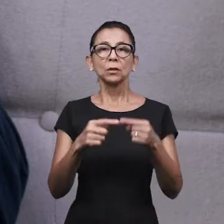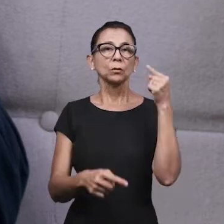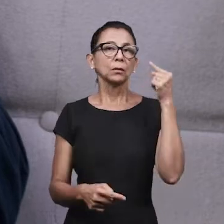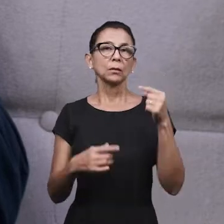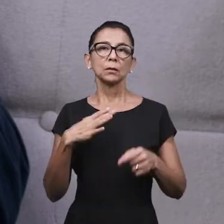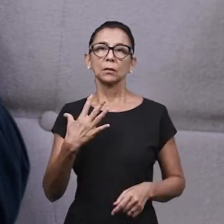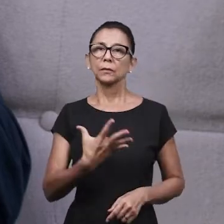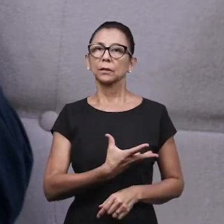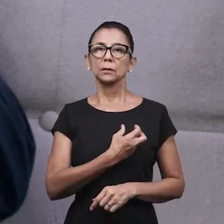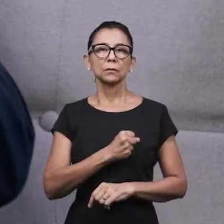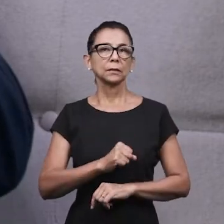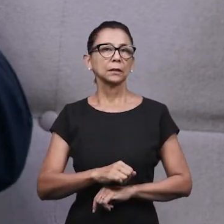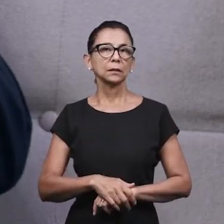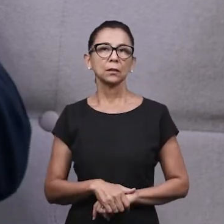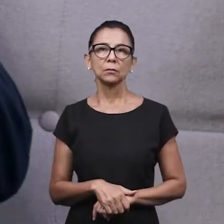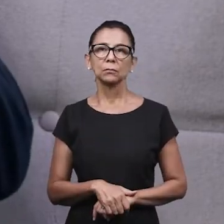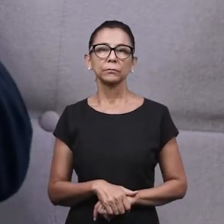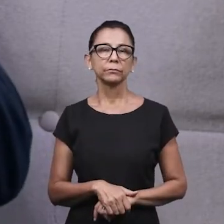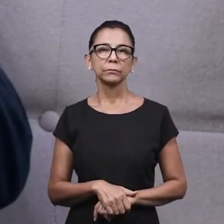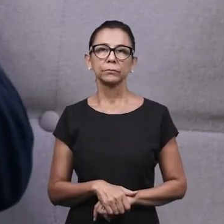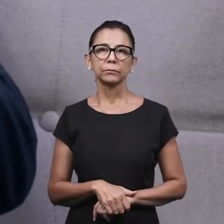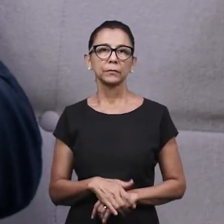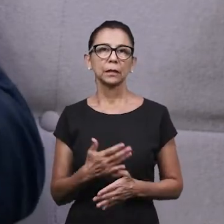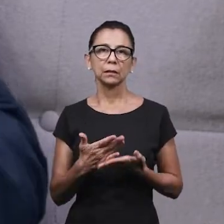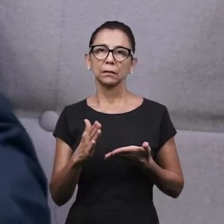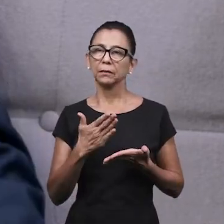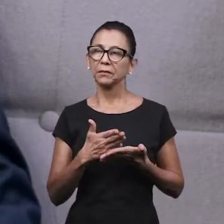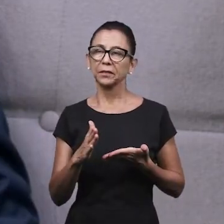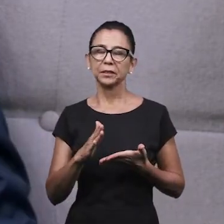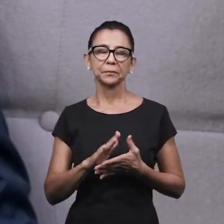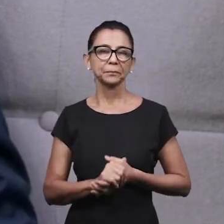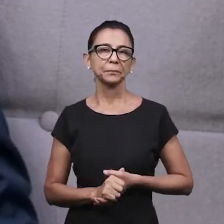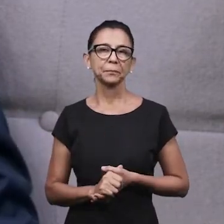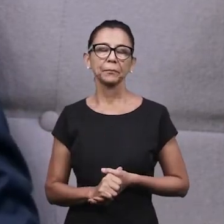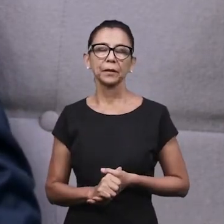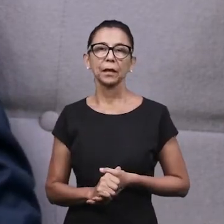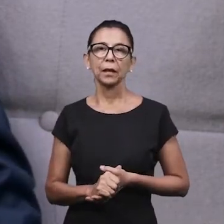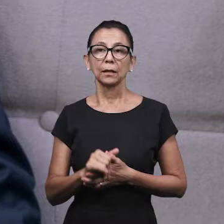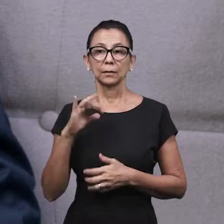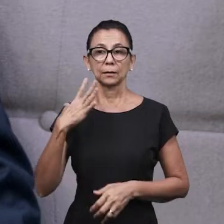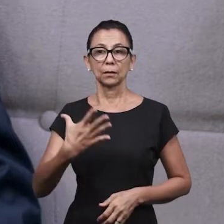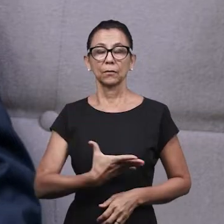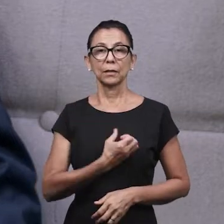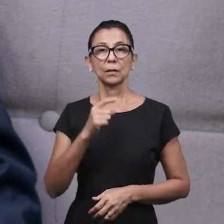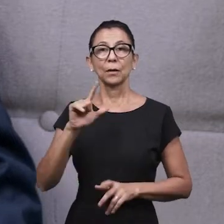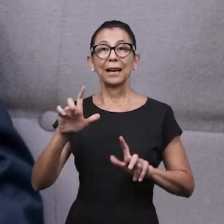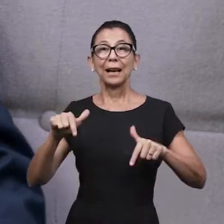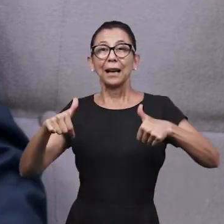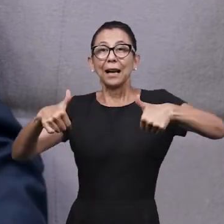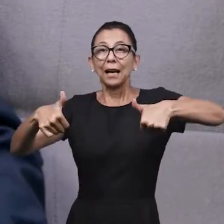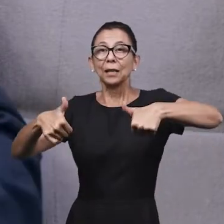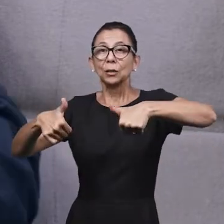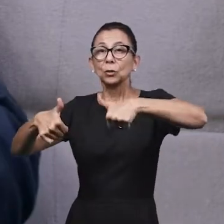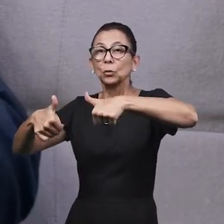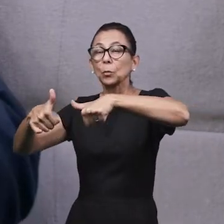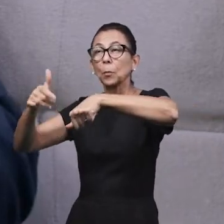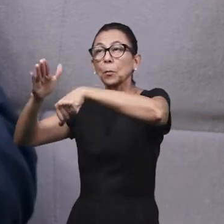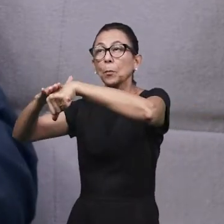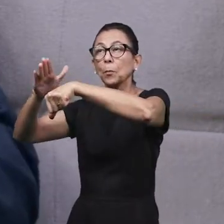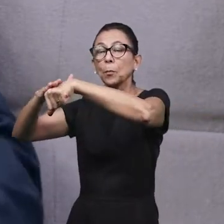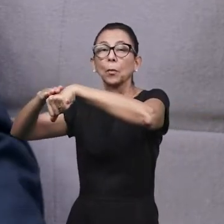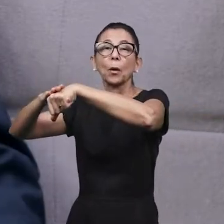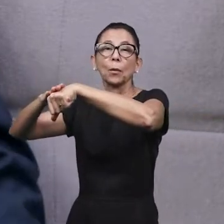acte de la grâce de Dieu et qui est opéré par le moyen de la foi en